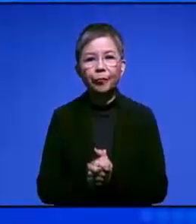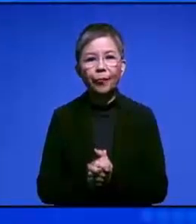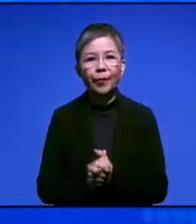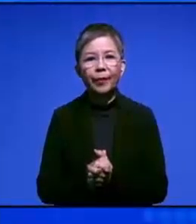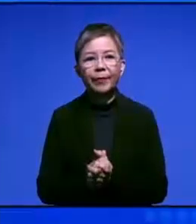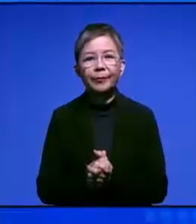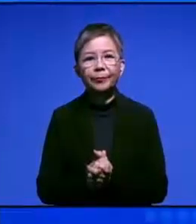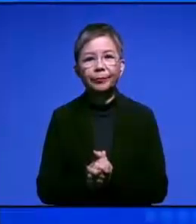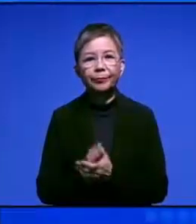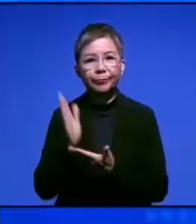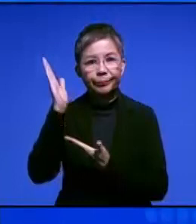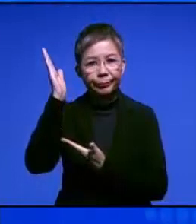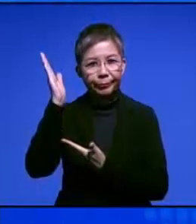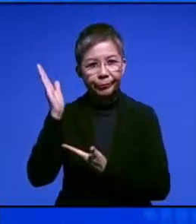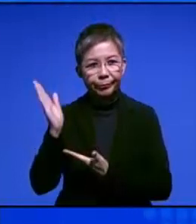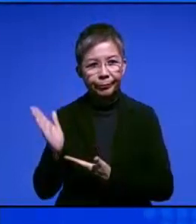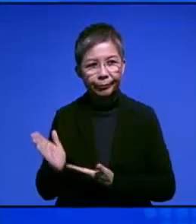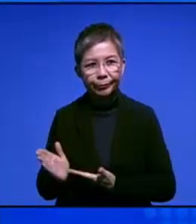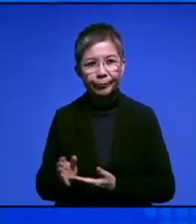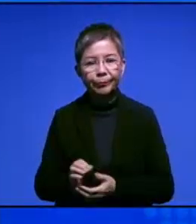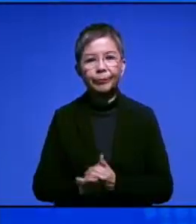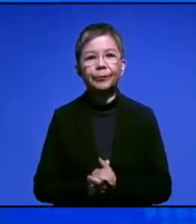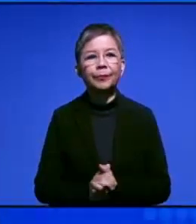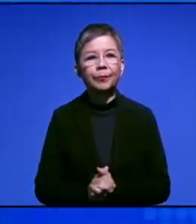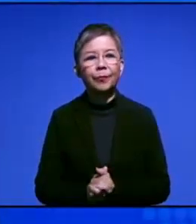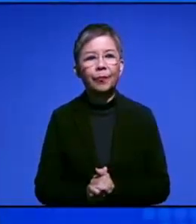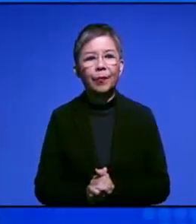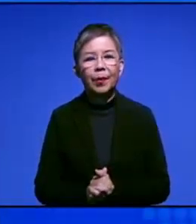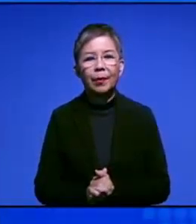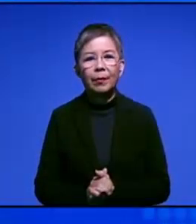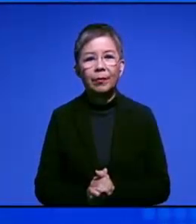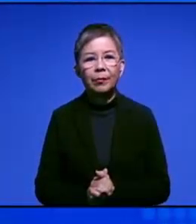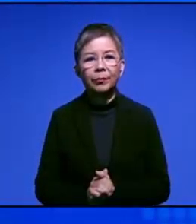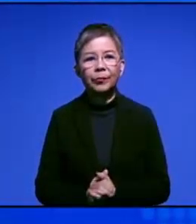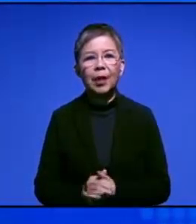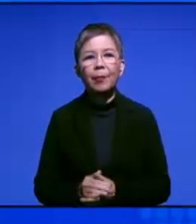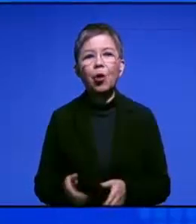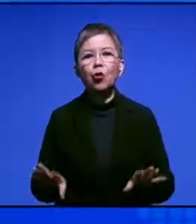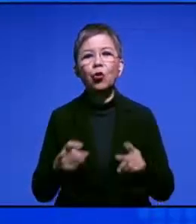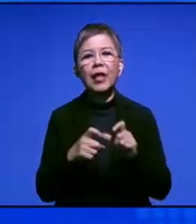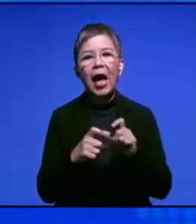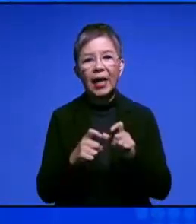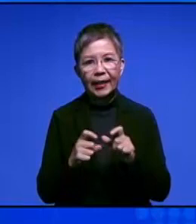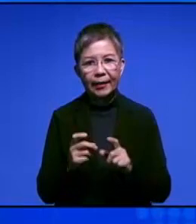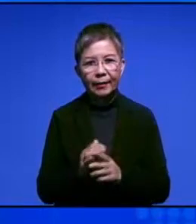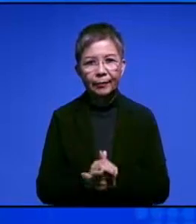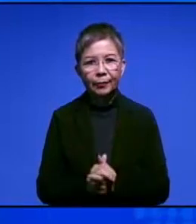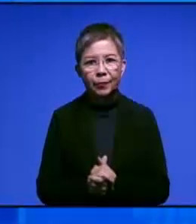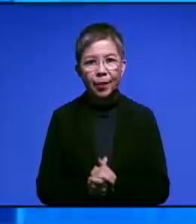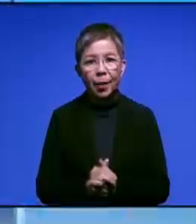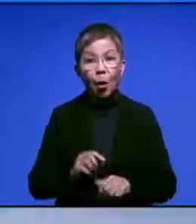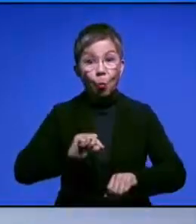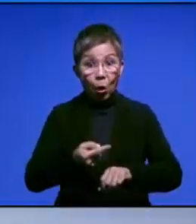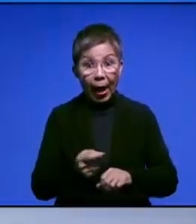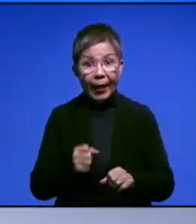Caringin Tomang Raya pramuka dan selanjutnya Salemba Raya hingga Gunung Sahari nah waktu pemberlakuan